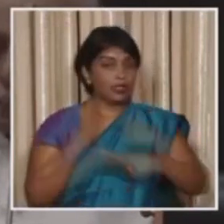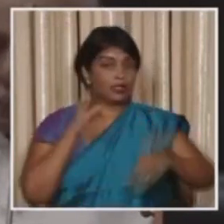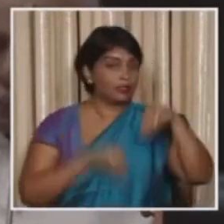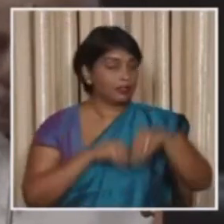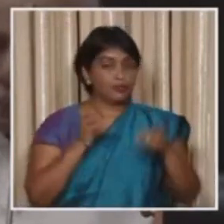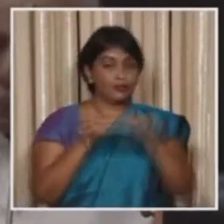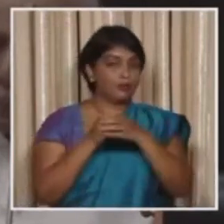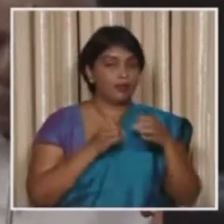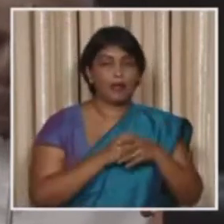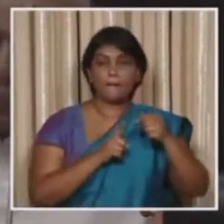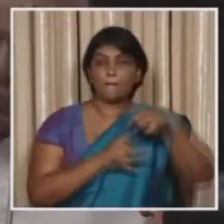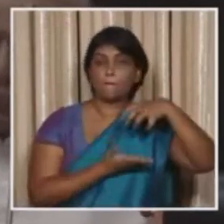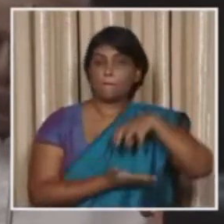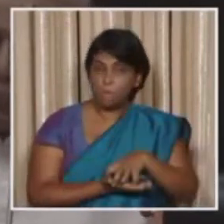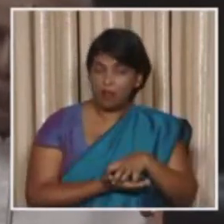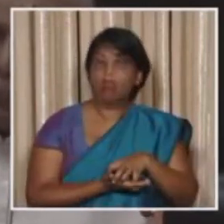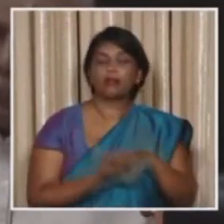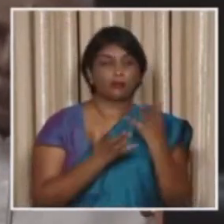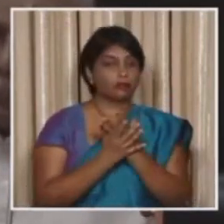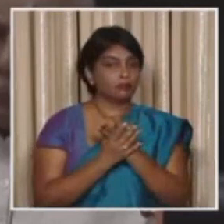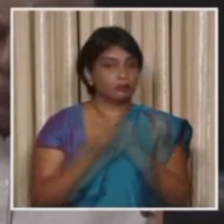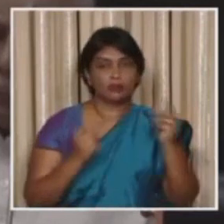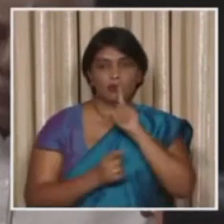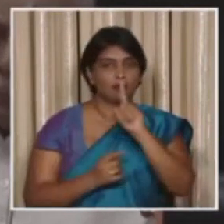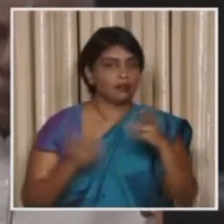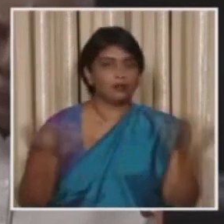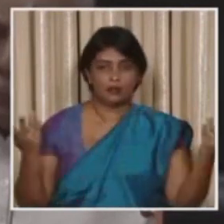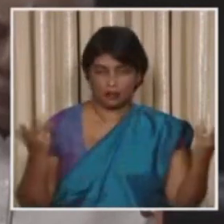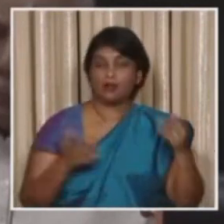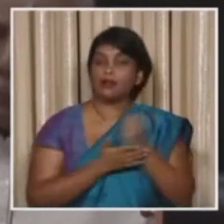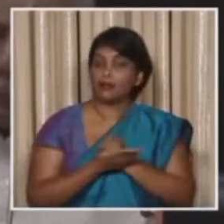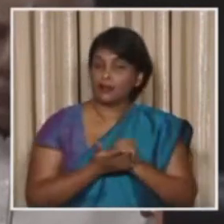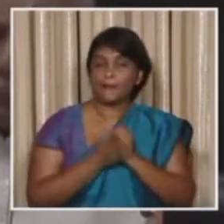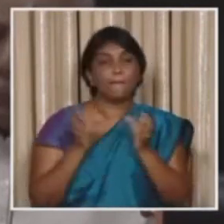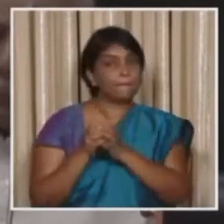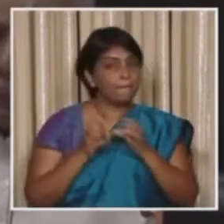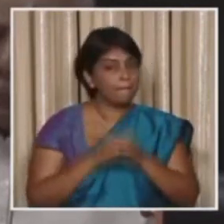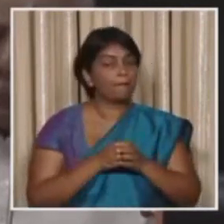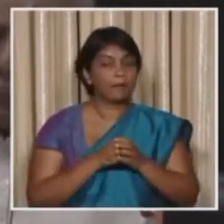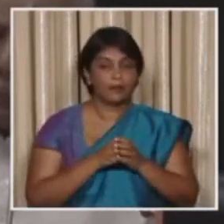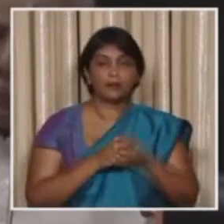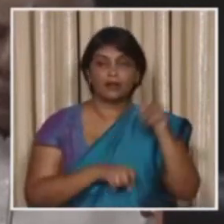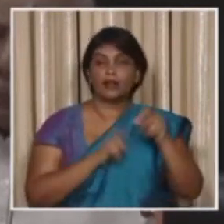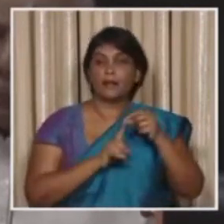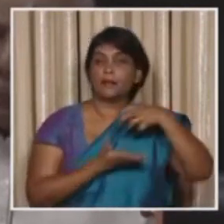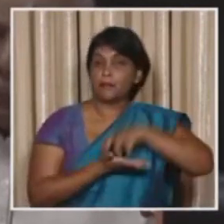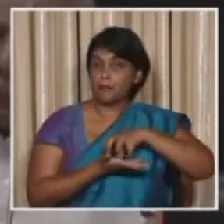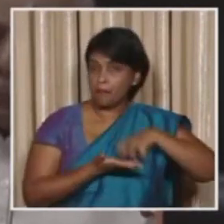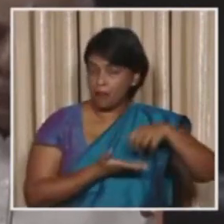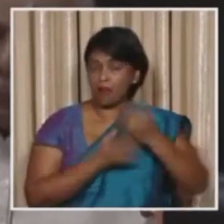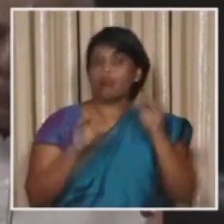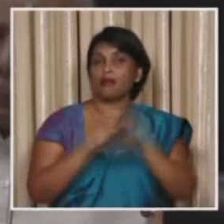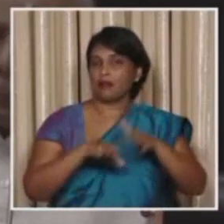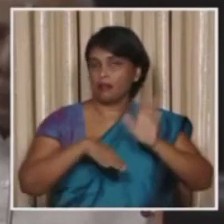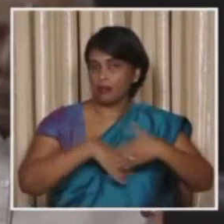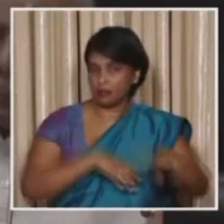පක්ෂයක් පළාත් සභාව අහුසි කළ යුතුයයි කියන්නේ නැහැ. ඒ සියලු පක්ෂවල නියෝජිතයන් පළාත් සභා නියෝජනය කර